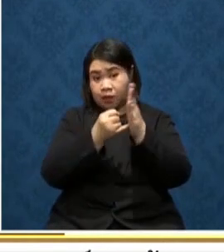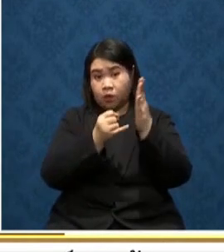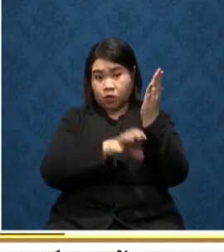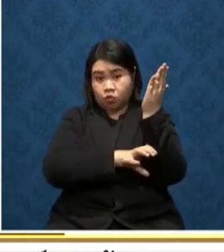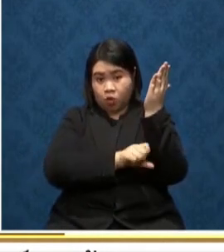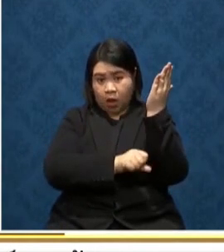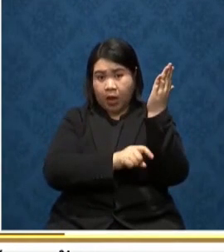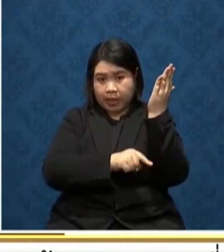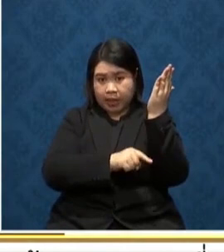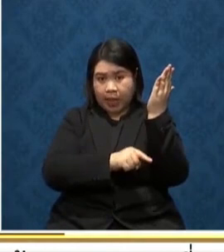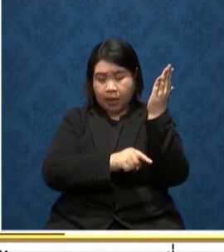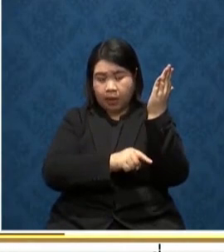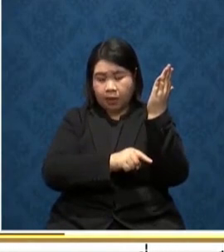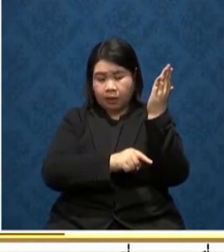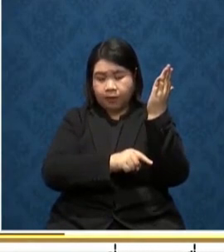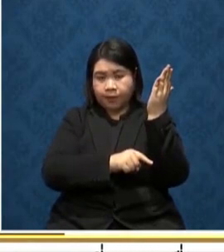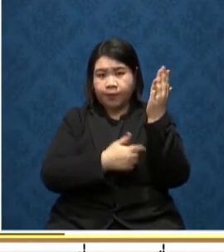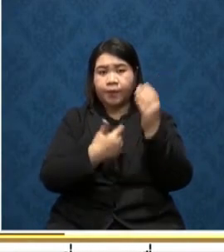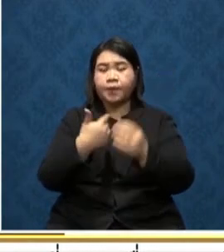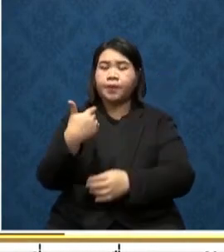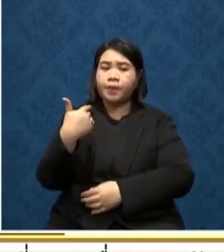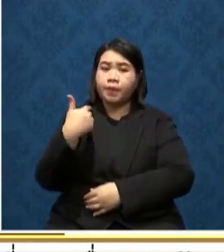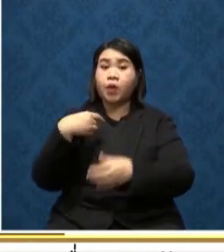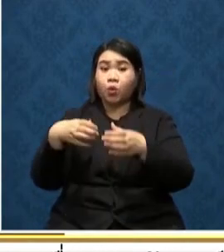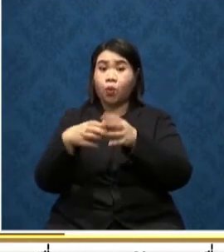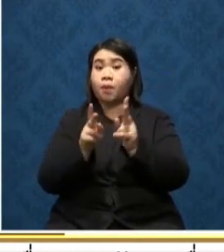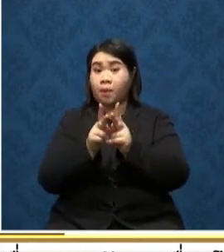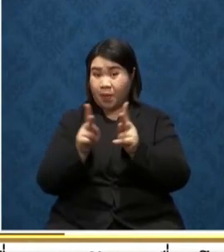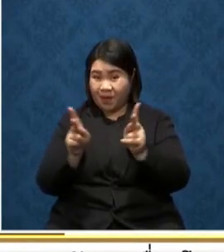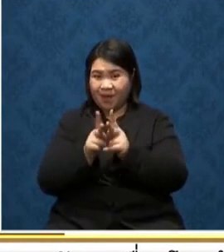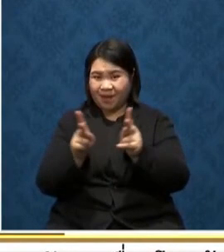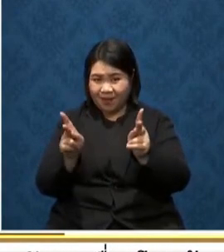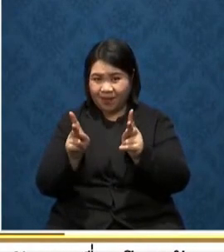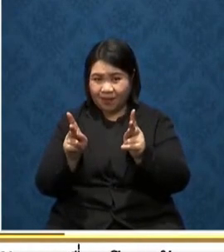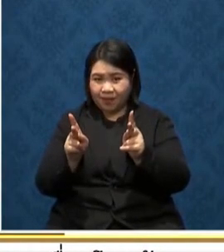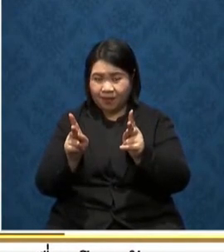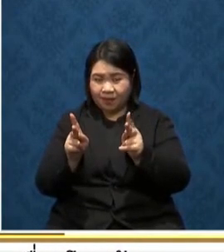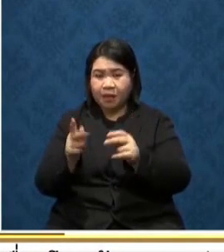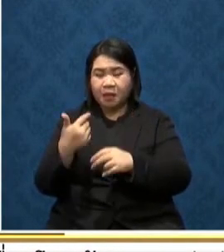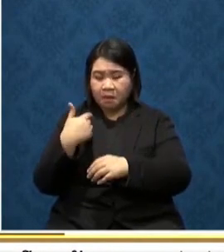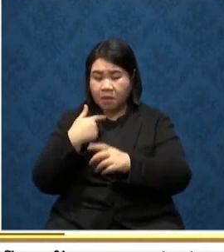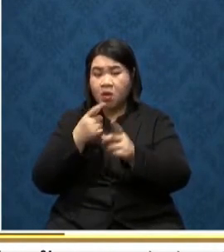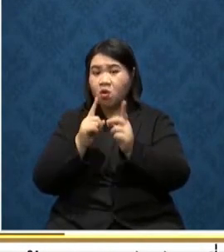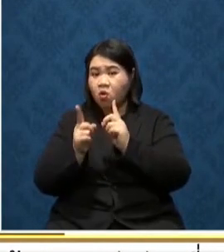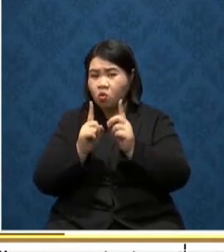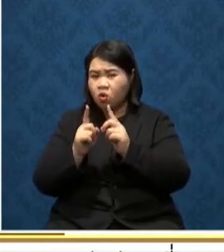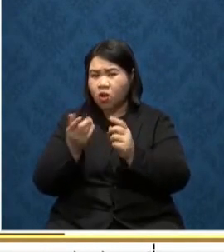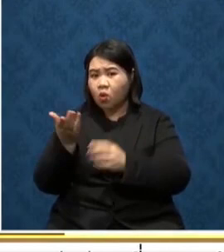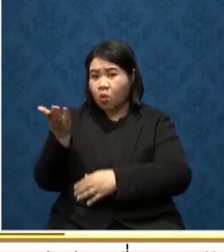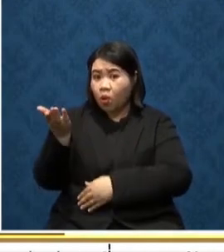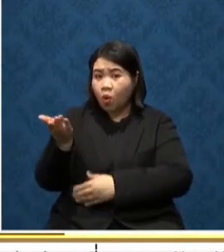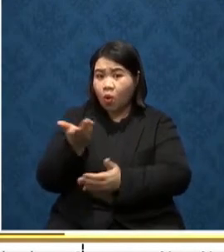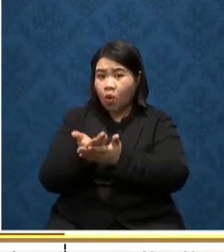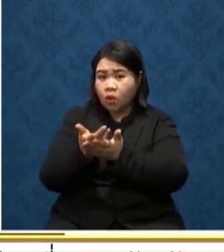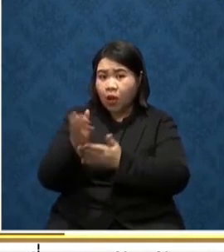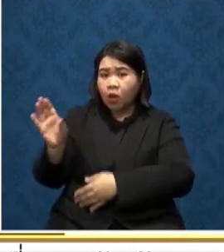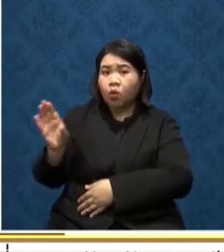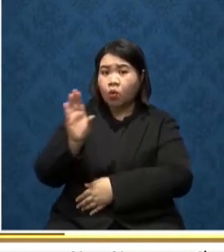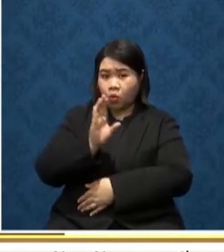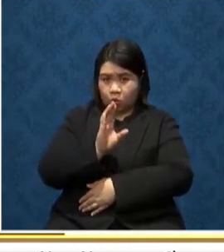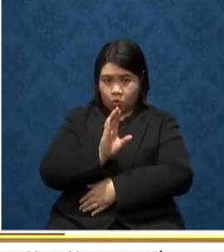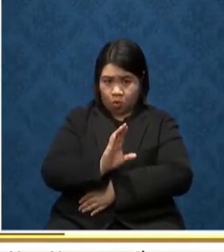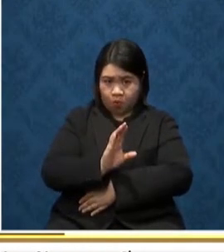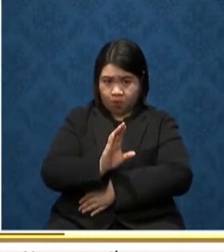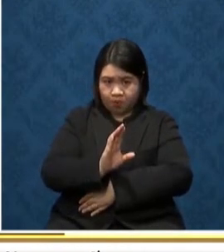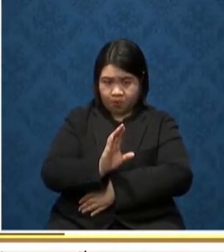งข cuzเมื่อทางโณกกสถสุข ขอคามกุฤนาเรื่องกบมามานเพื่อที่จะ